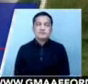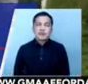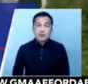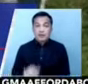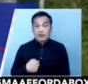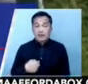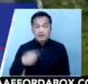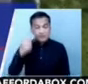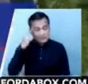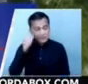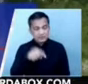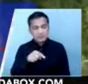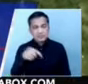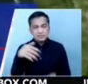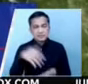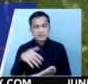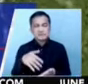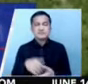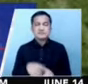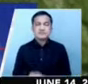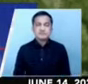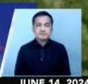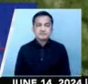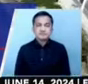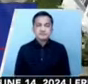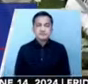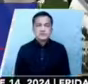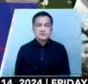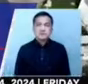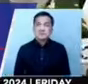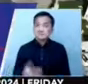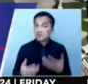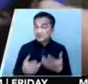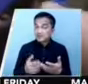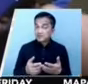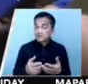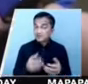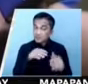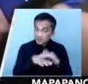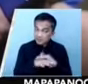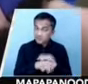siya somewhere diyan sa Clark no eh baka nakitira po siguro